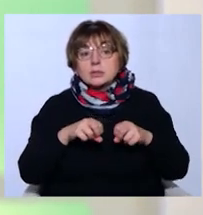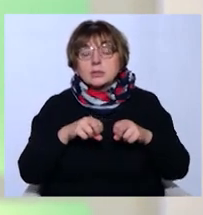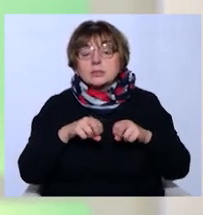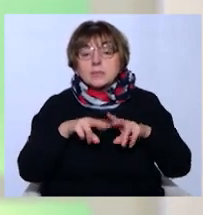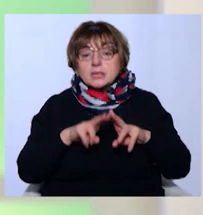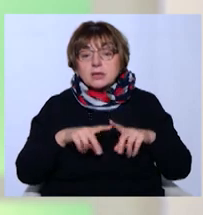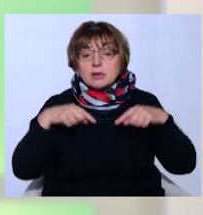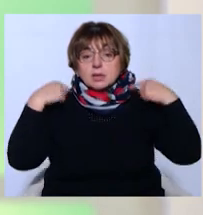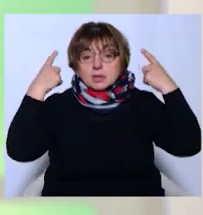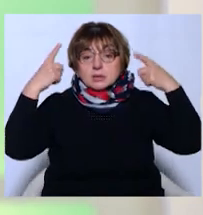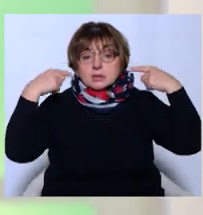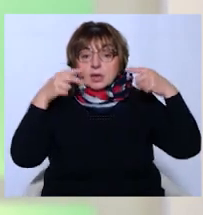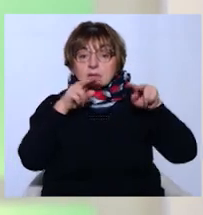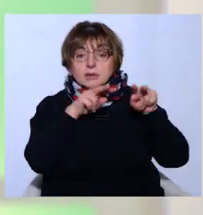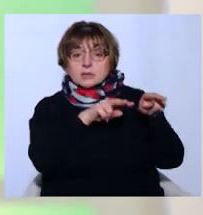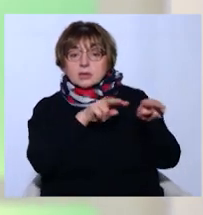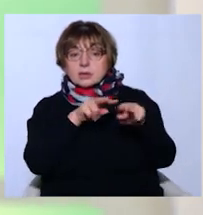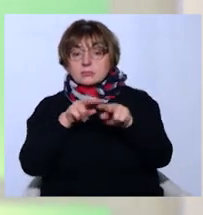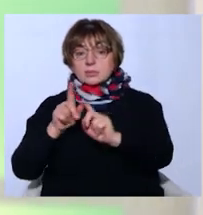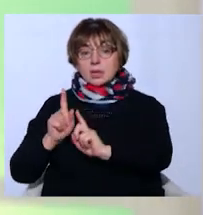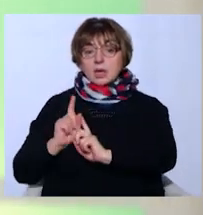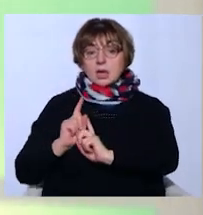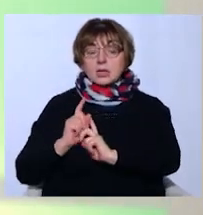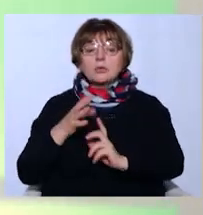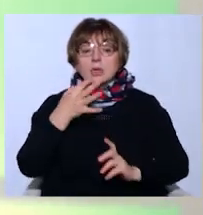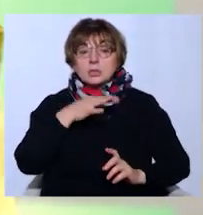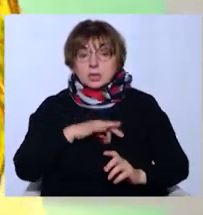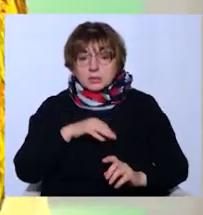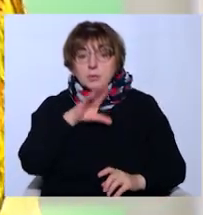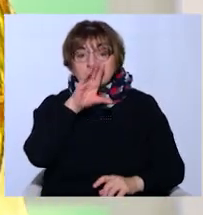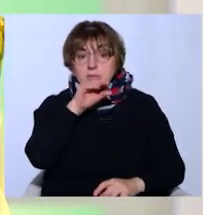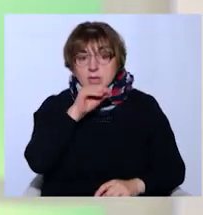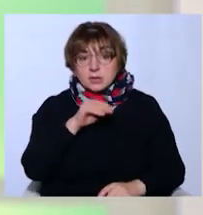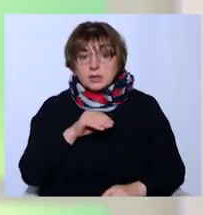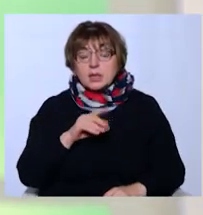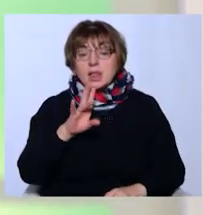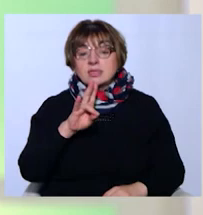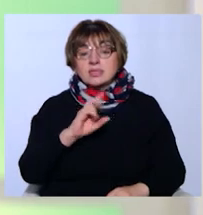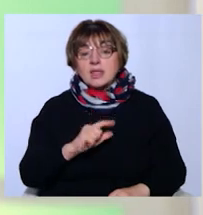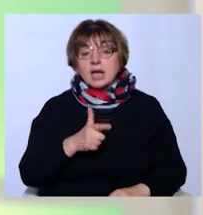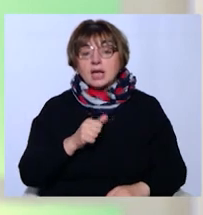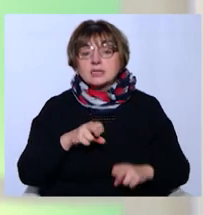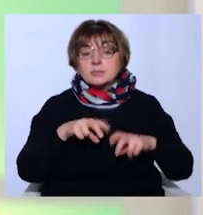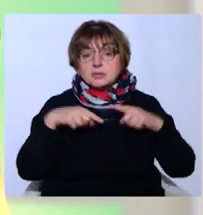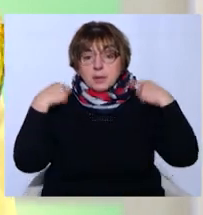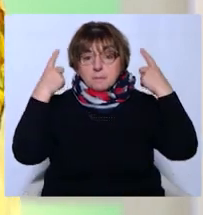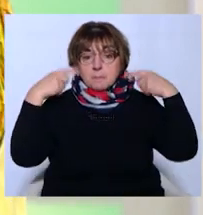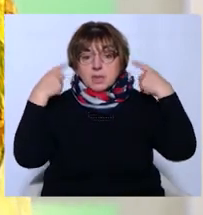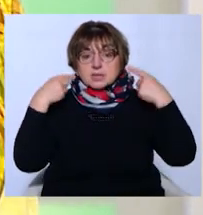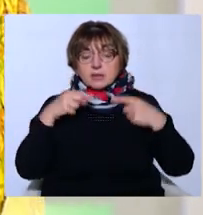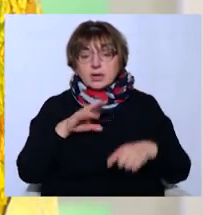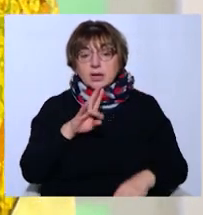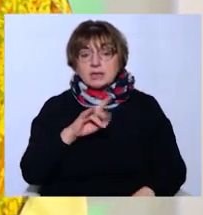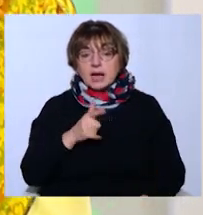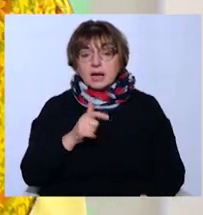ცხვრის სადარაჯოთ იყენებენ, ცხვრის ფარის სადარაჯოთ იყენებენ ძაღლებს, ეგრეთ წოდებულ ნაგაზებს, მეცხვარე ძაღლებს. ძაღლები